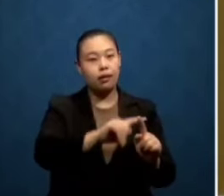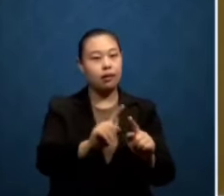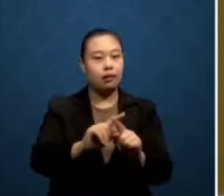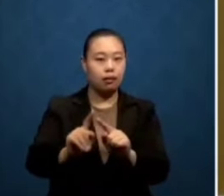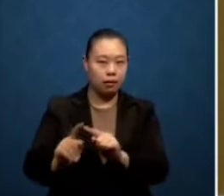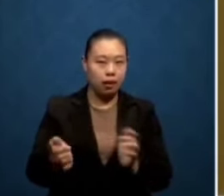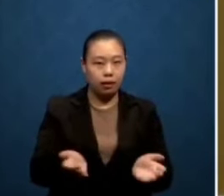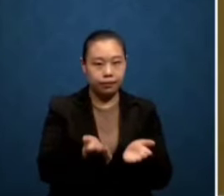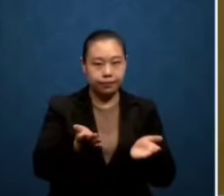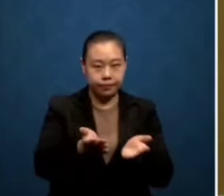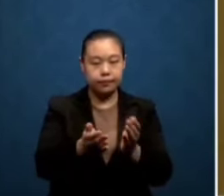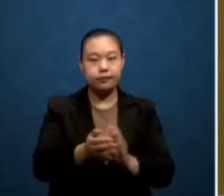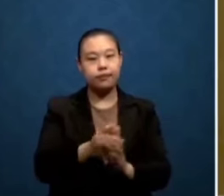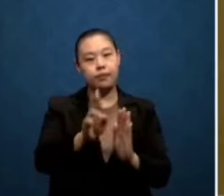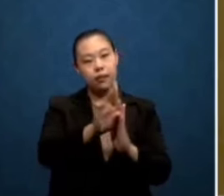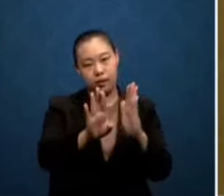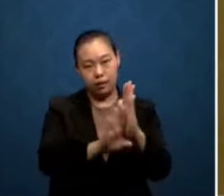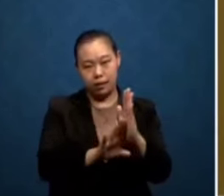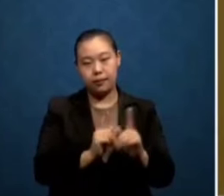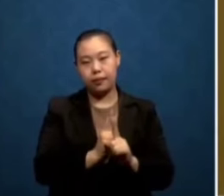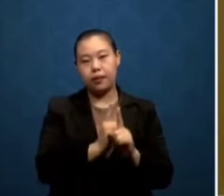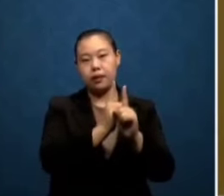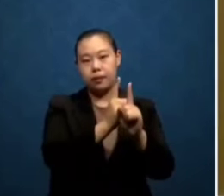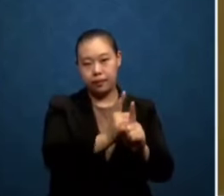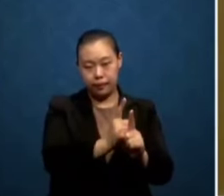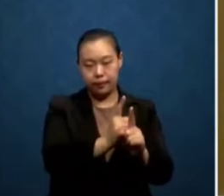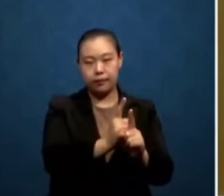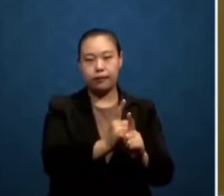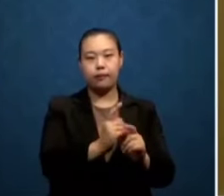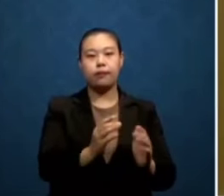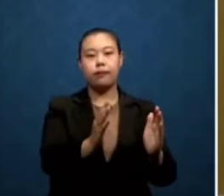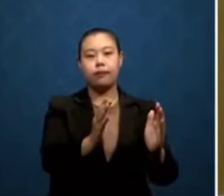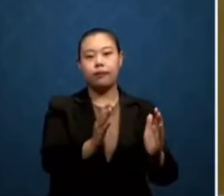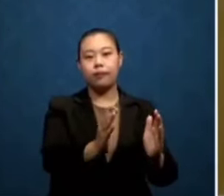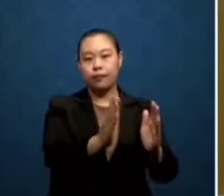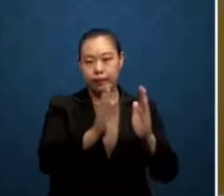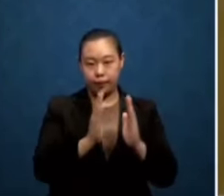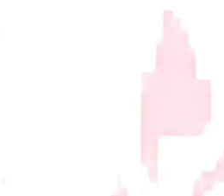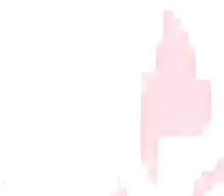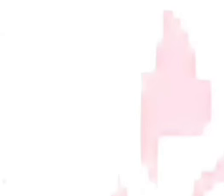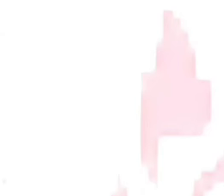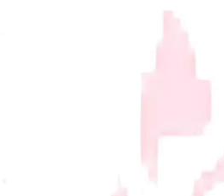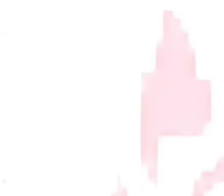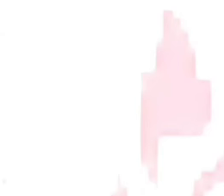สภาผู้แทนราษฎรเป็นผู้แถลงและชี้แจงโดยที่ประชุมรับทราบรายงานฉบับดังกล่าว